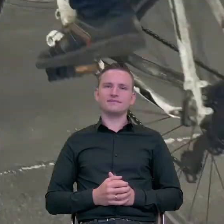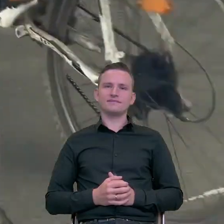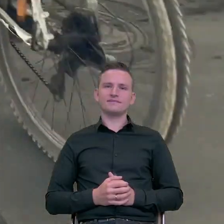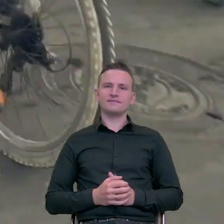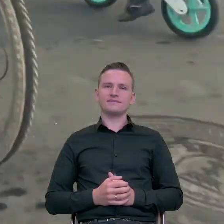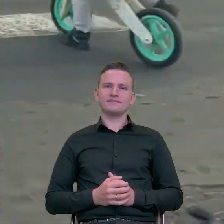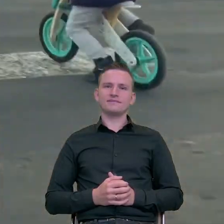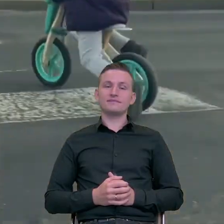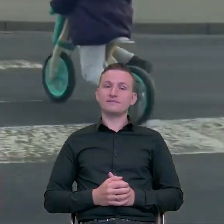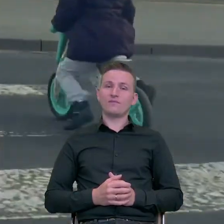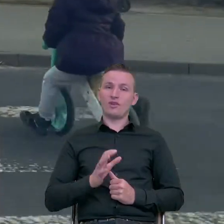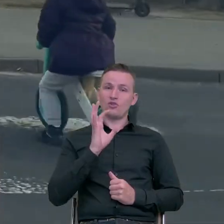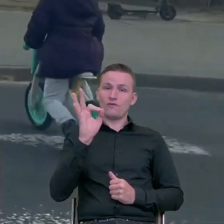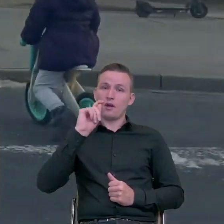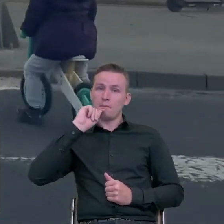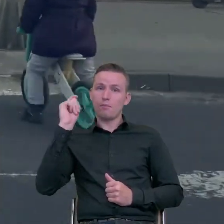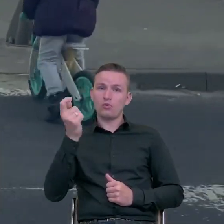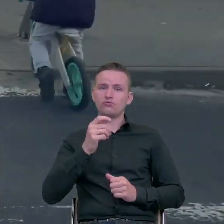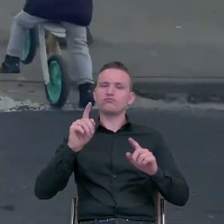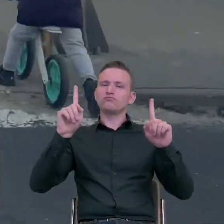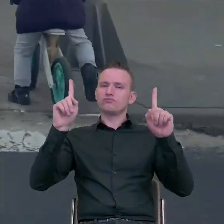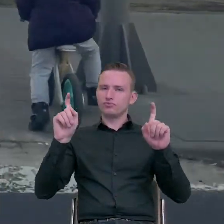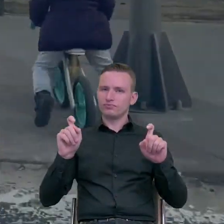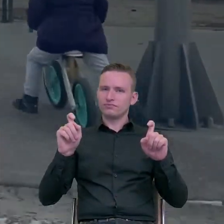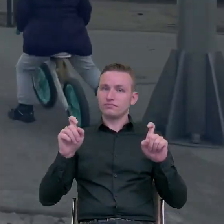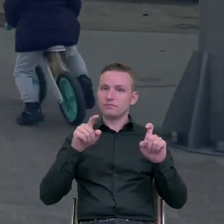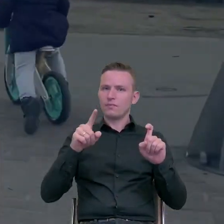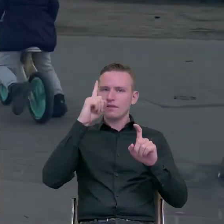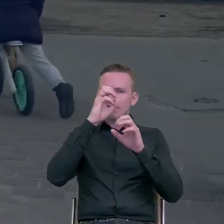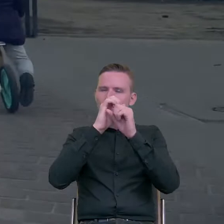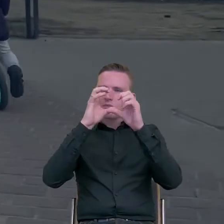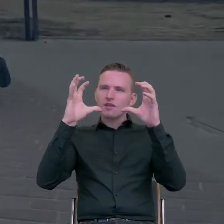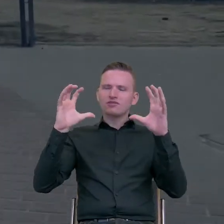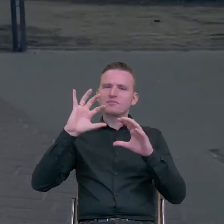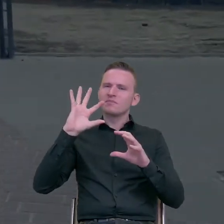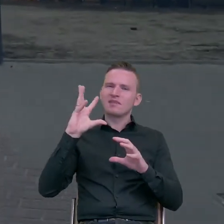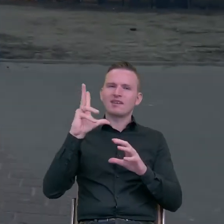Zaczyna się twoja podróż. Wyobrażasz sobie piękne, szczęśliwe życie.